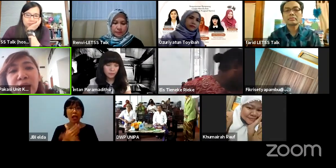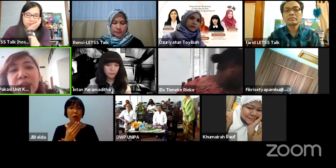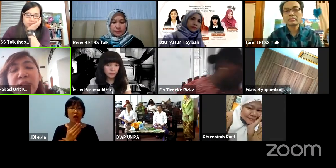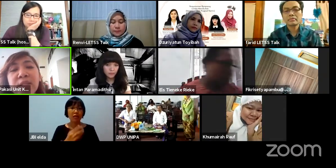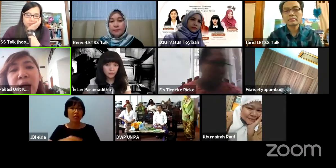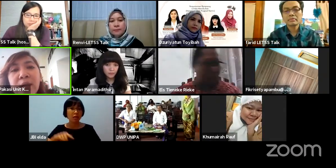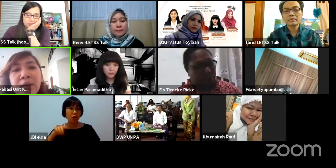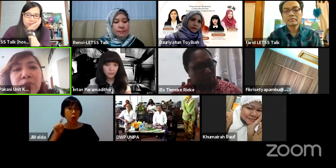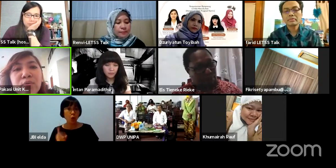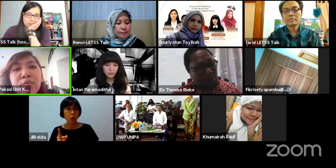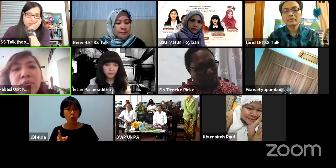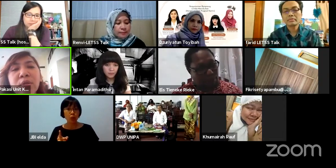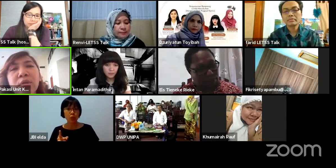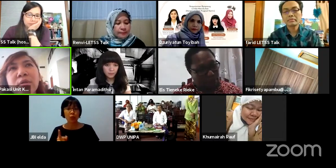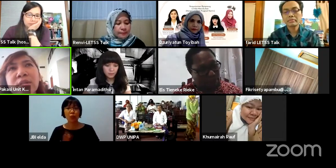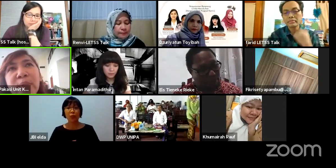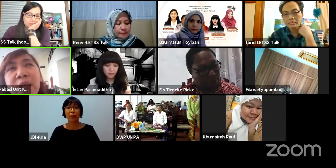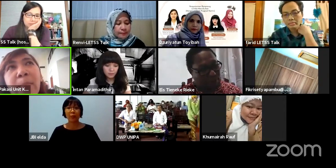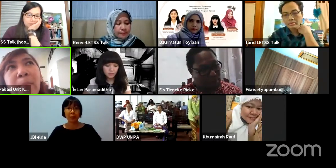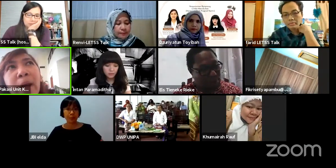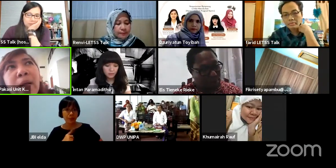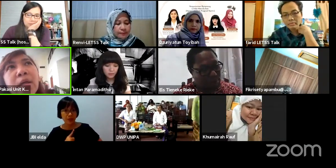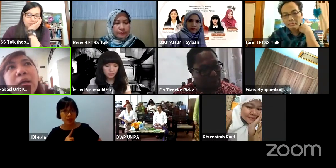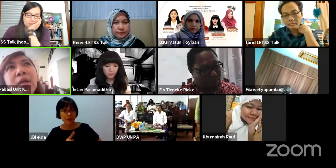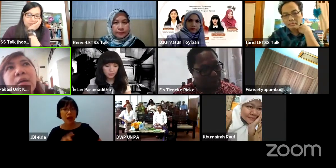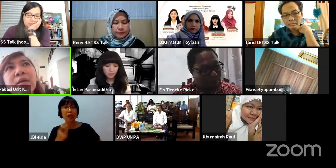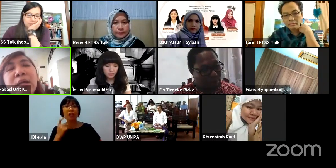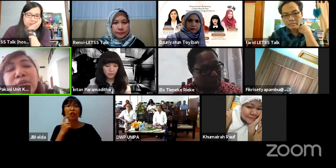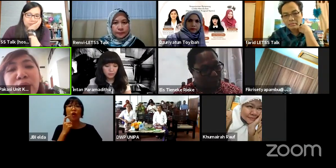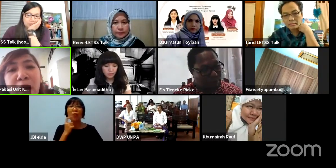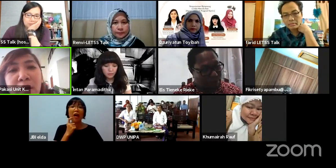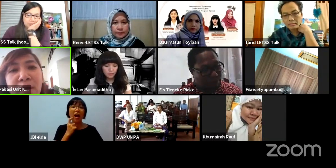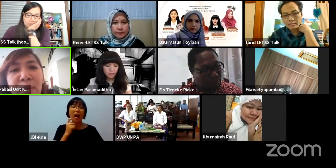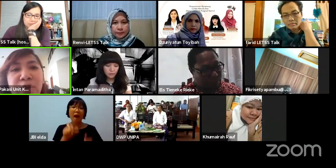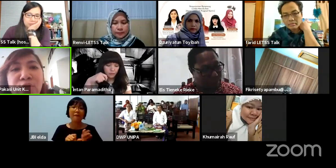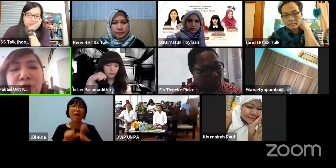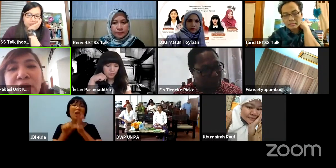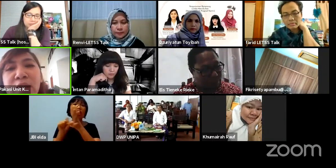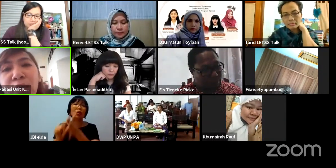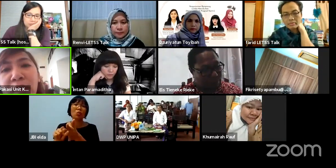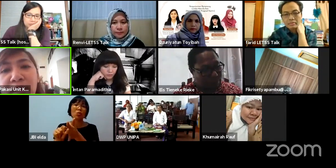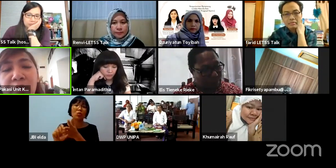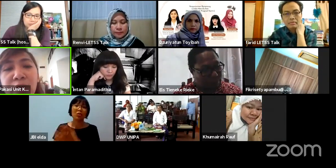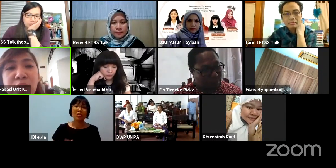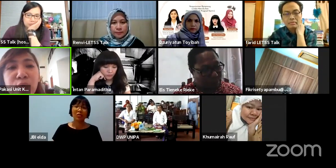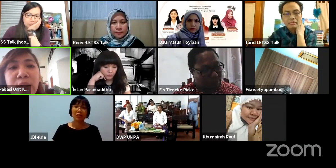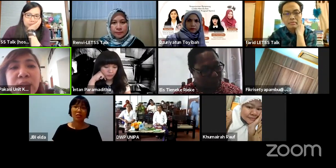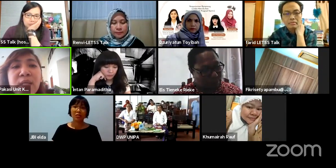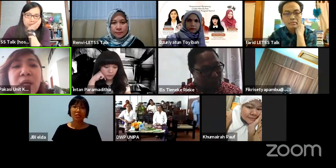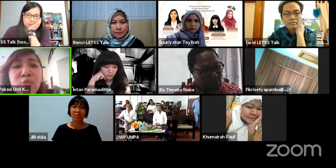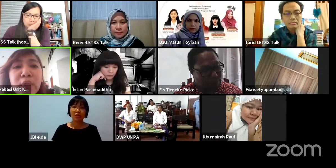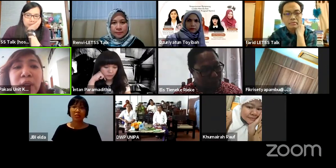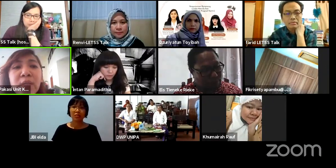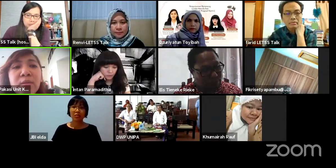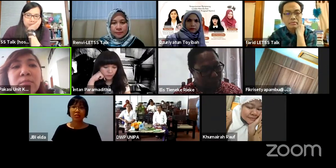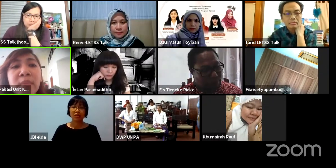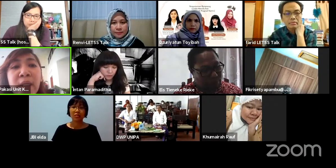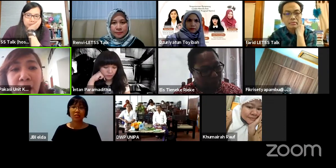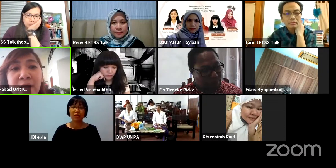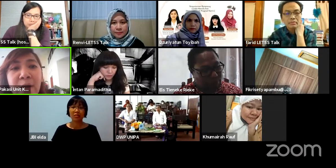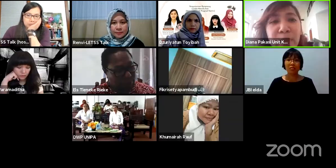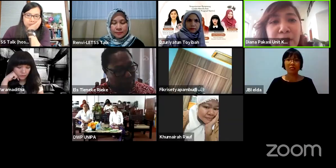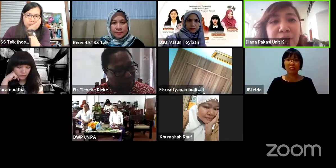namanya, resource yang tersedia gitu seperti apa, dan juga termasuk konsekuensi-konsekuensi yang